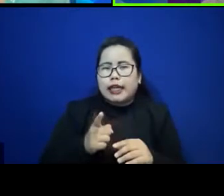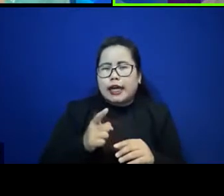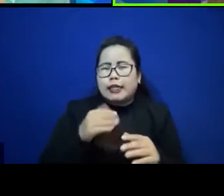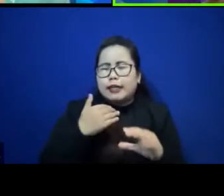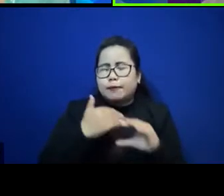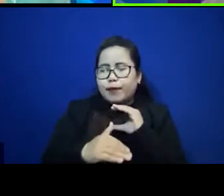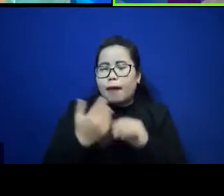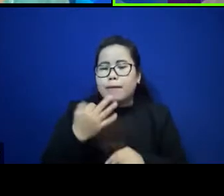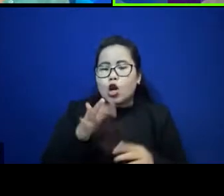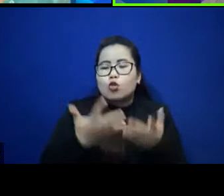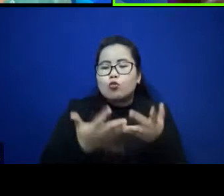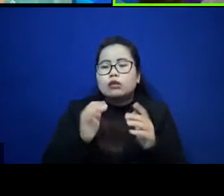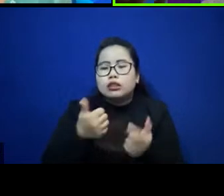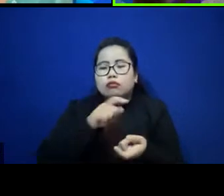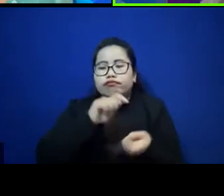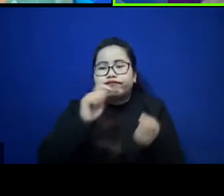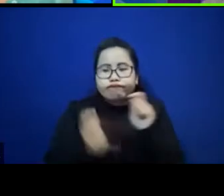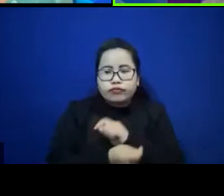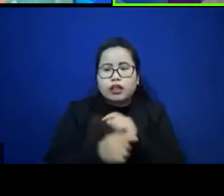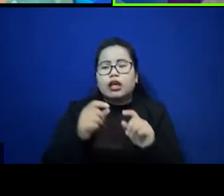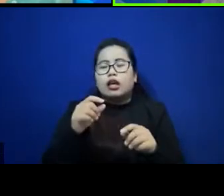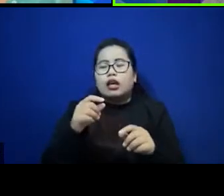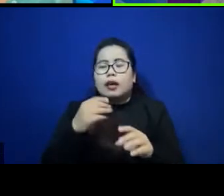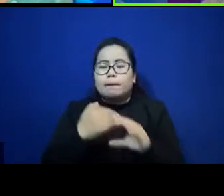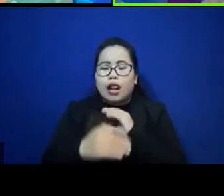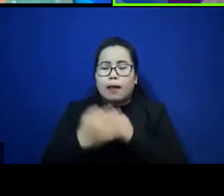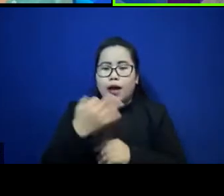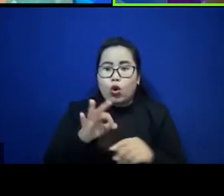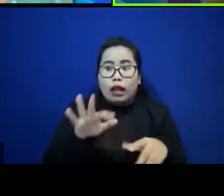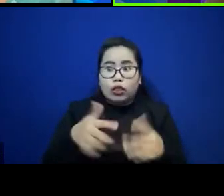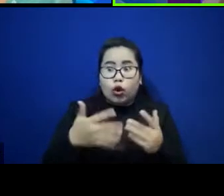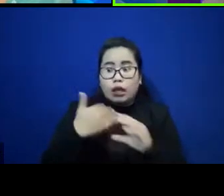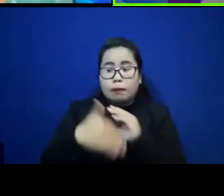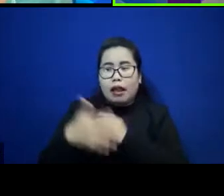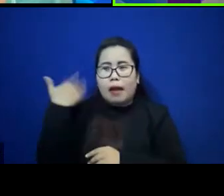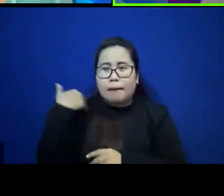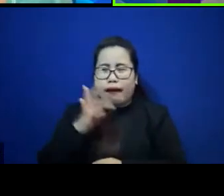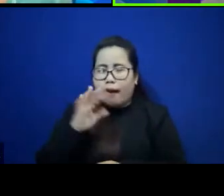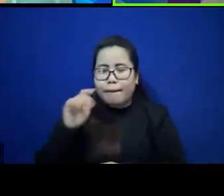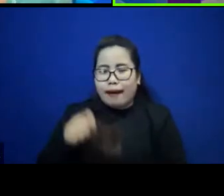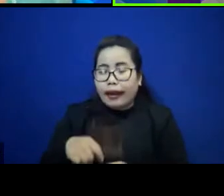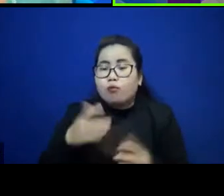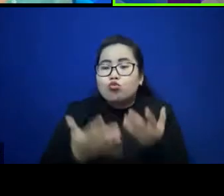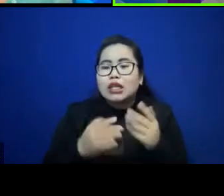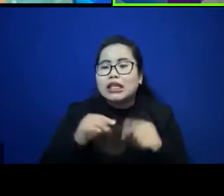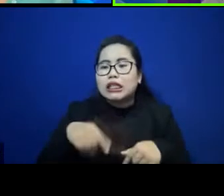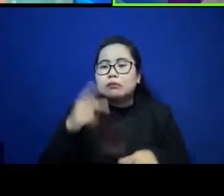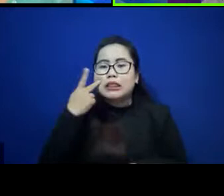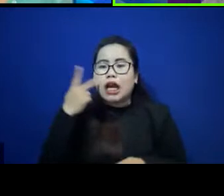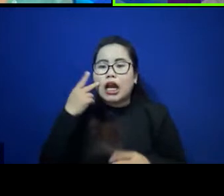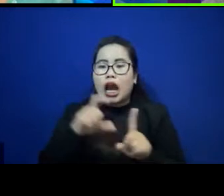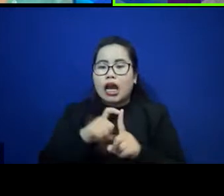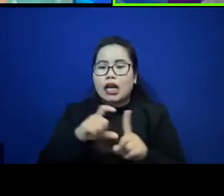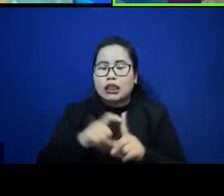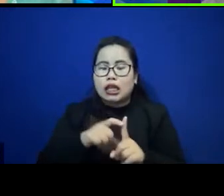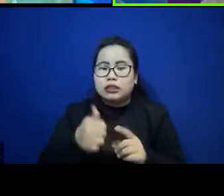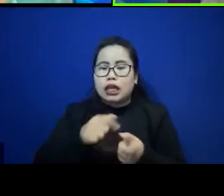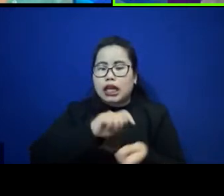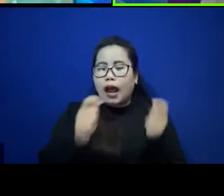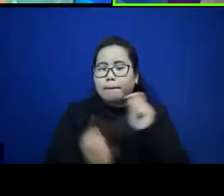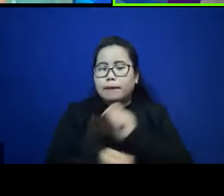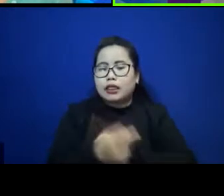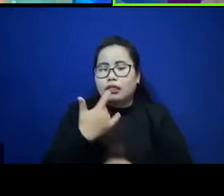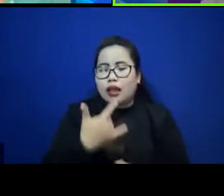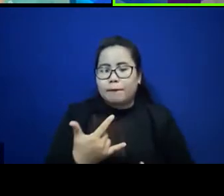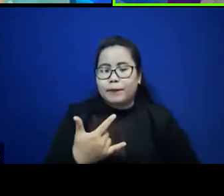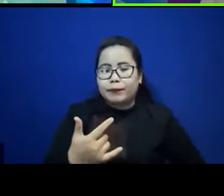emailnya dengan dengan email yang baru bikin email yang lama misalkan tidak digunakan ini untuk menjaga agar datanya tetap terupdate itu